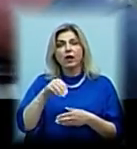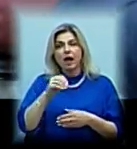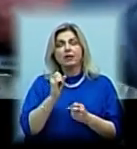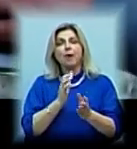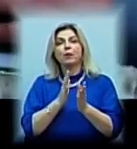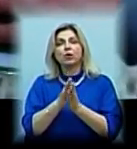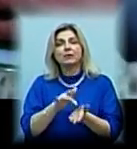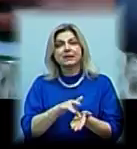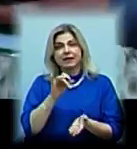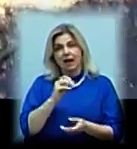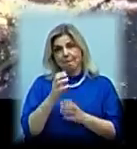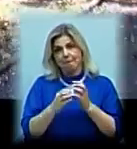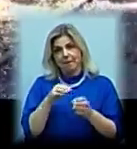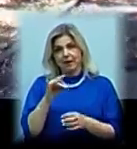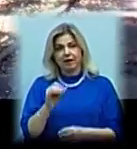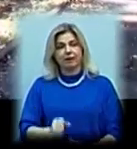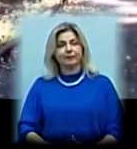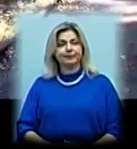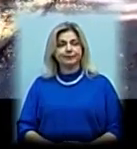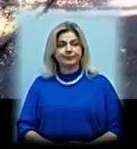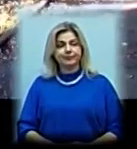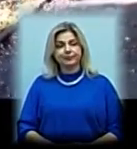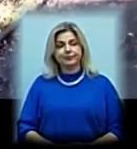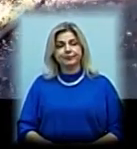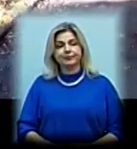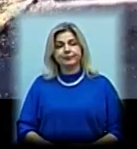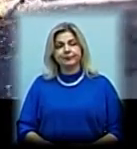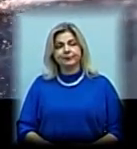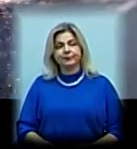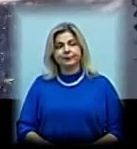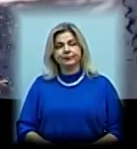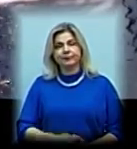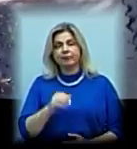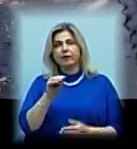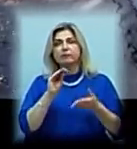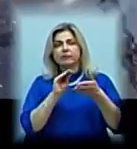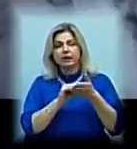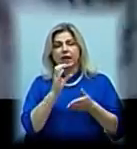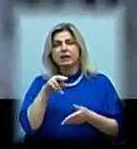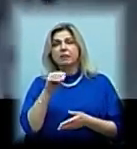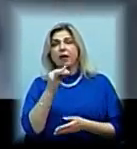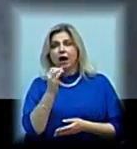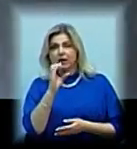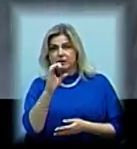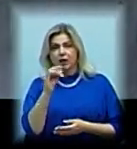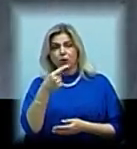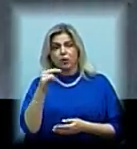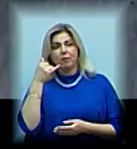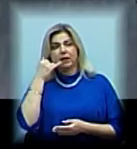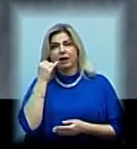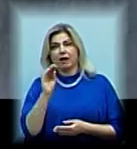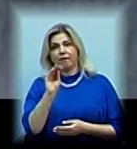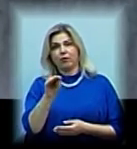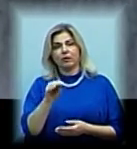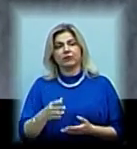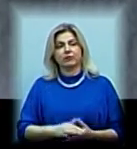проспекті Центральному та Миру. Спайс, ам, і номер телефону. Ти посмотри, де вони